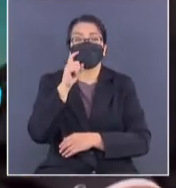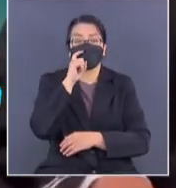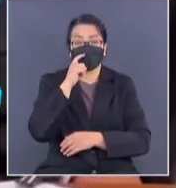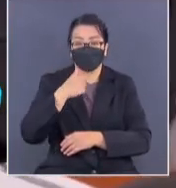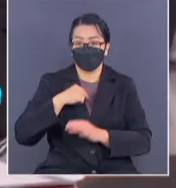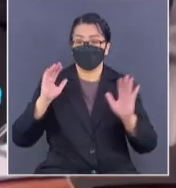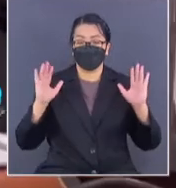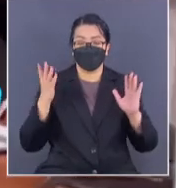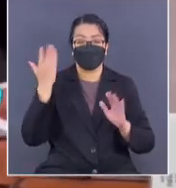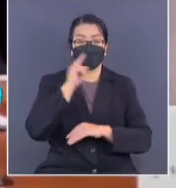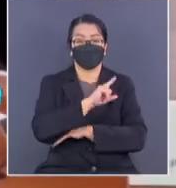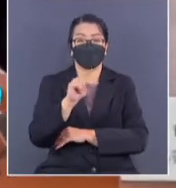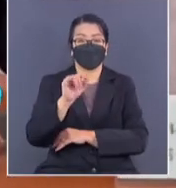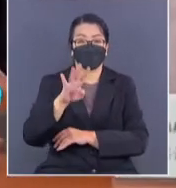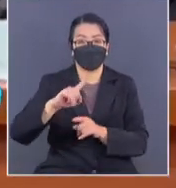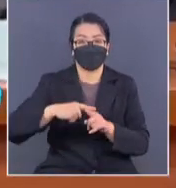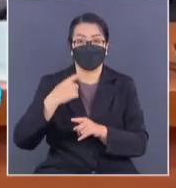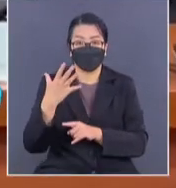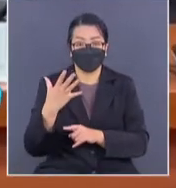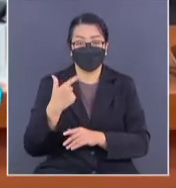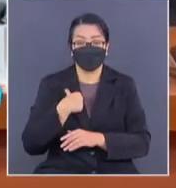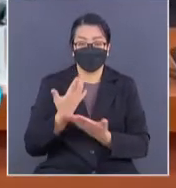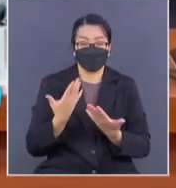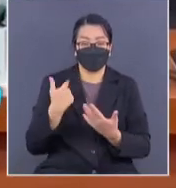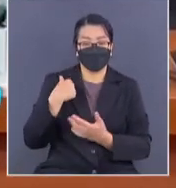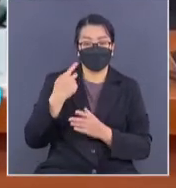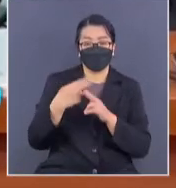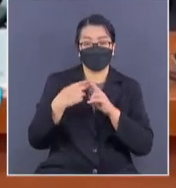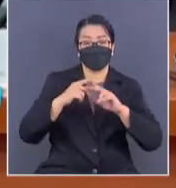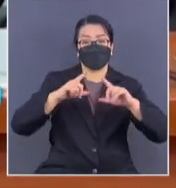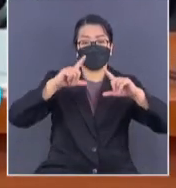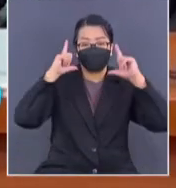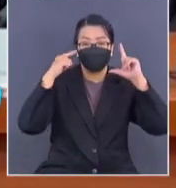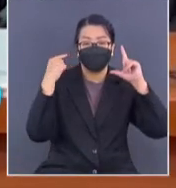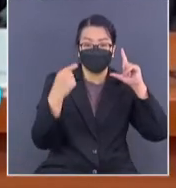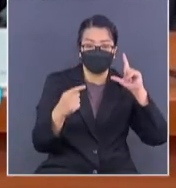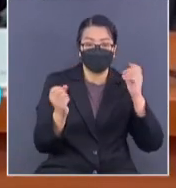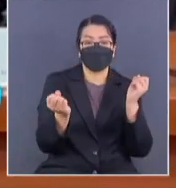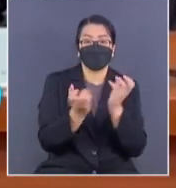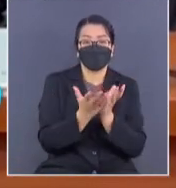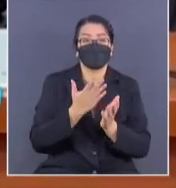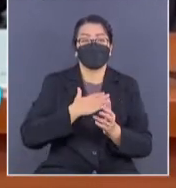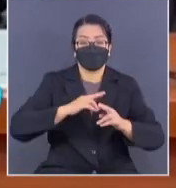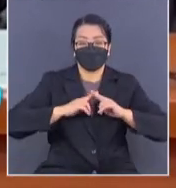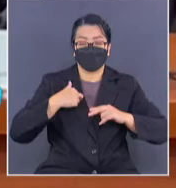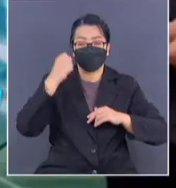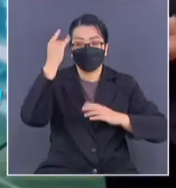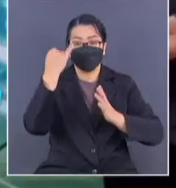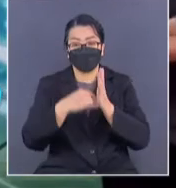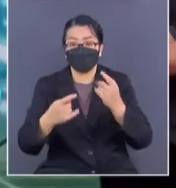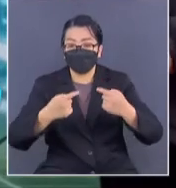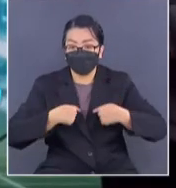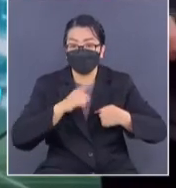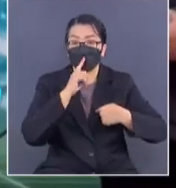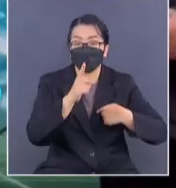เมื่อวันที่ 24พ.ค.ที่ผ่านมาส่งผลทำให้ชื่อเสียงของโจนูโวเสียหายนะคะแล้วก็เกิดความเข้าใจผิดค่ะ